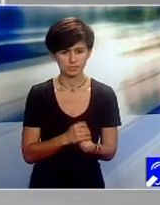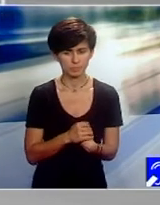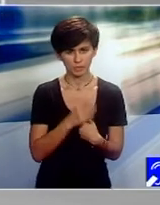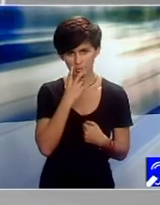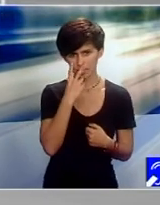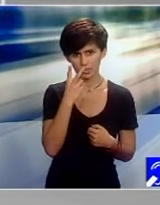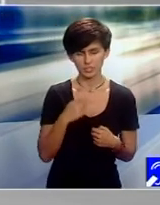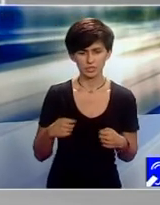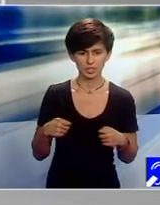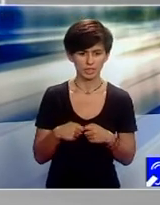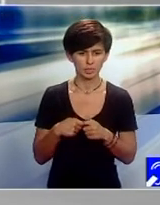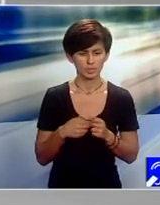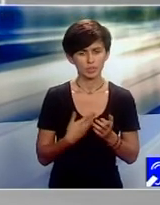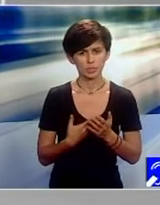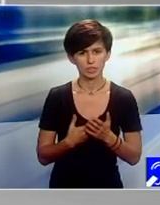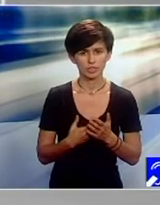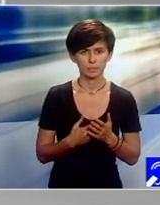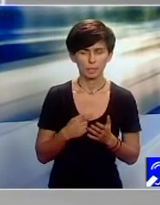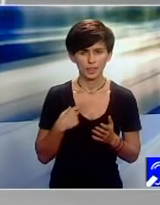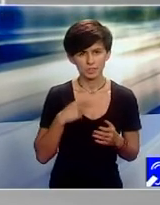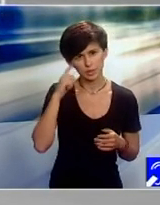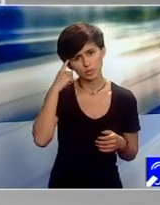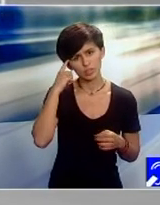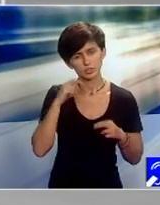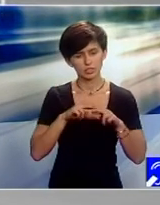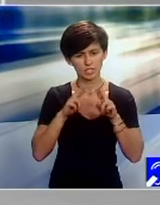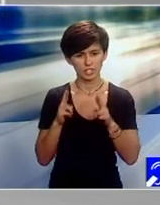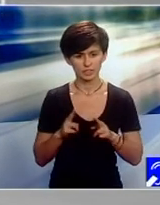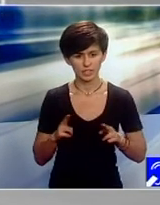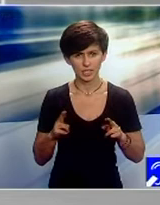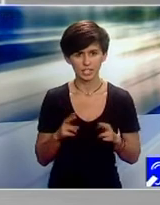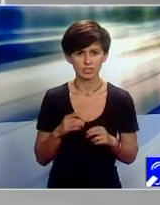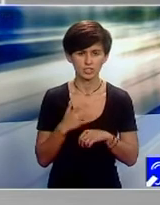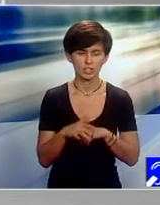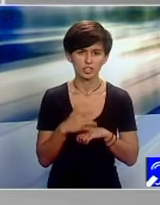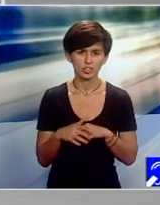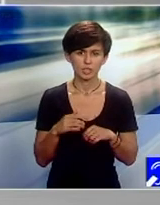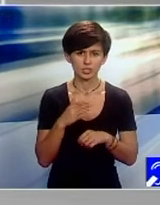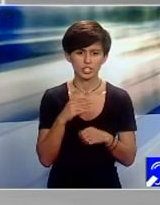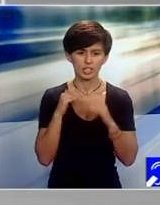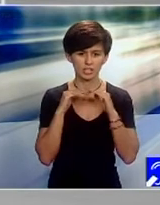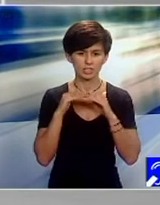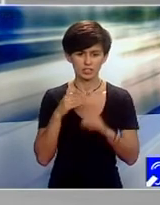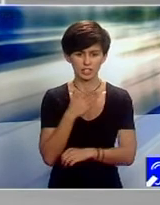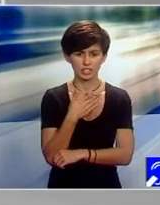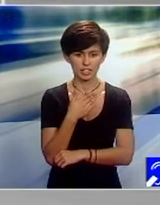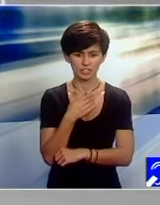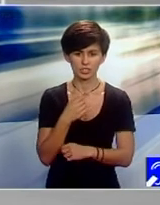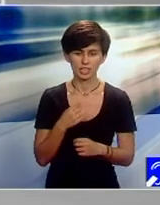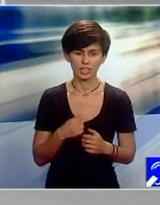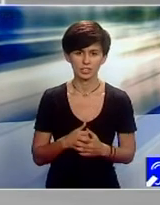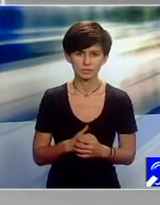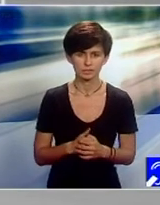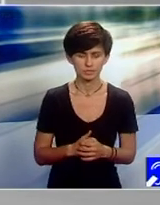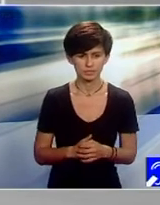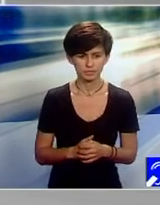suntem reuniți în Federația Bicicliștilor din România, încercând împreună și la nivel național să acționăm, nu doar activitatea locală